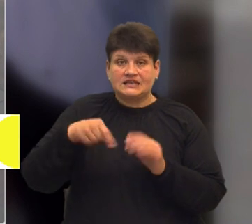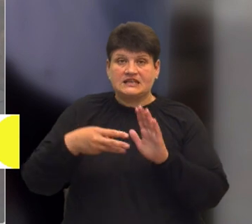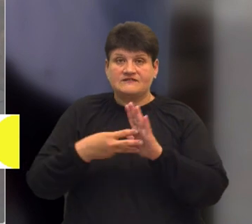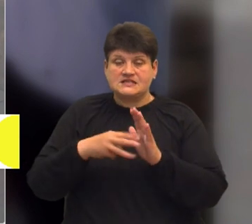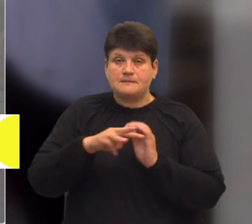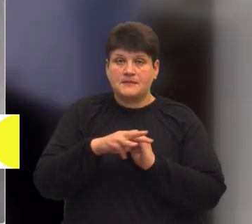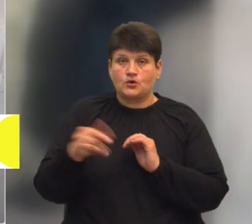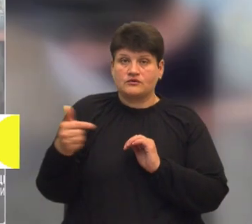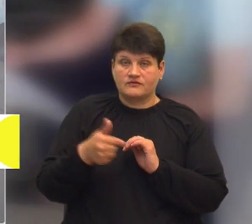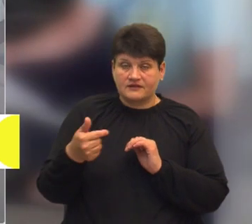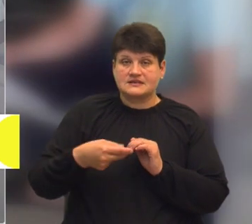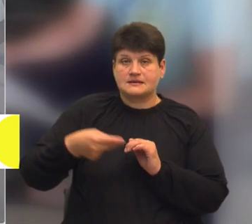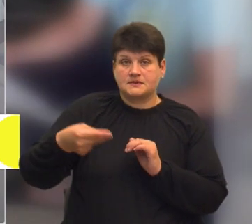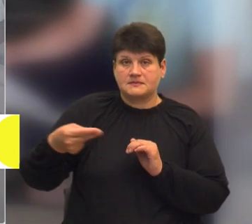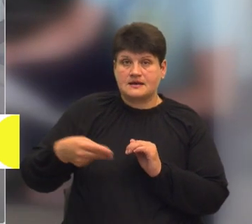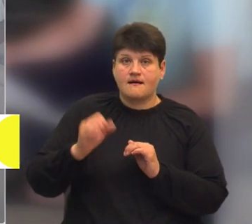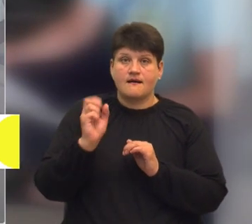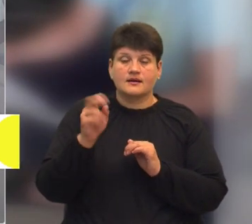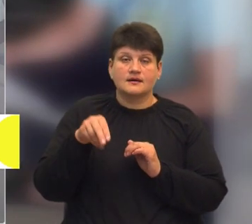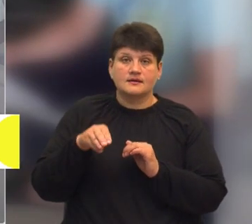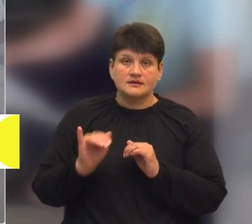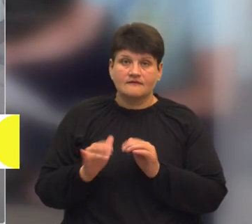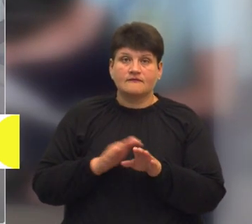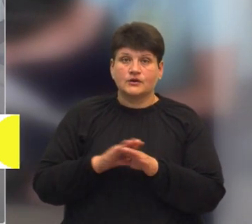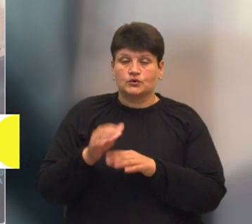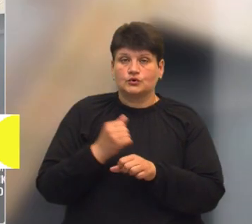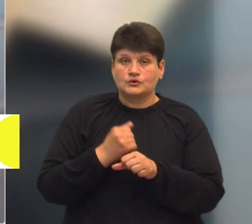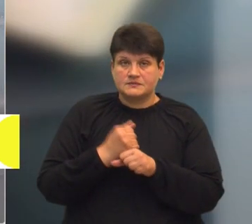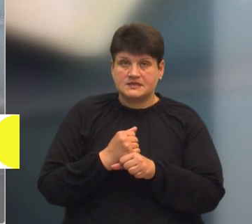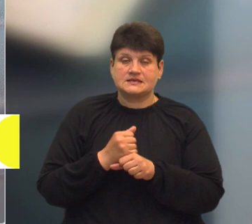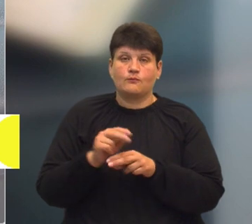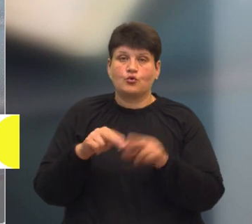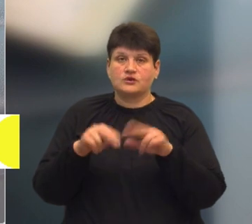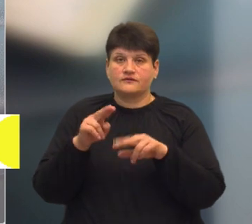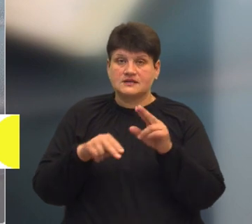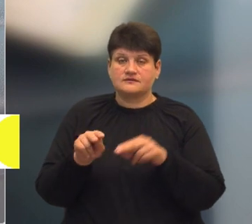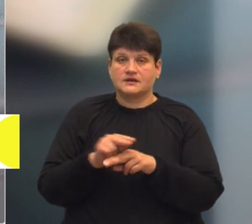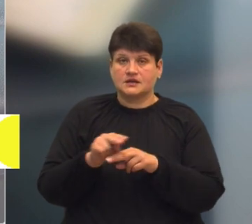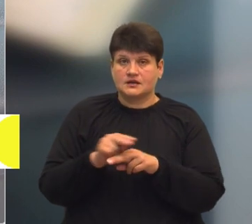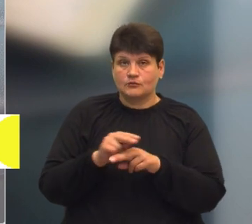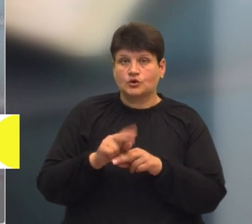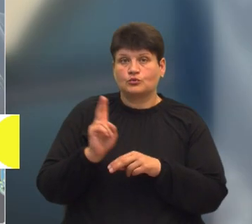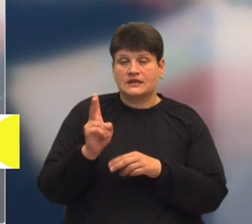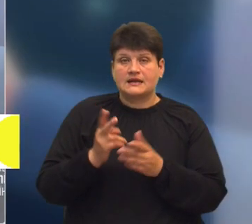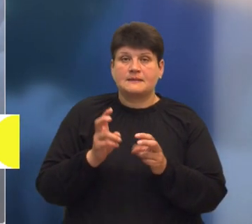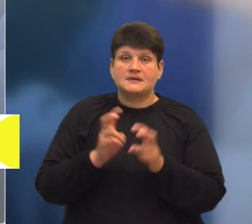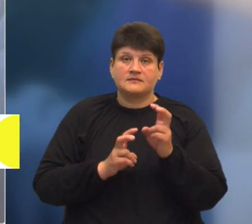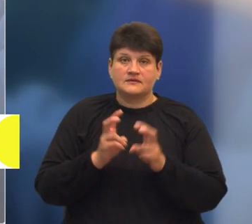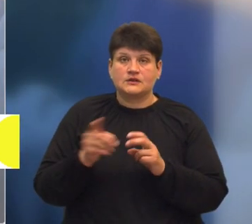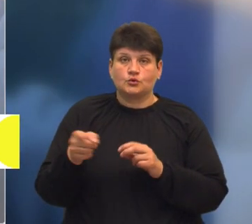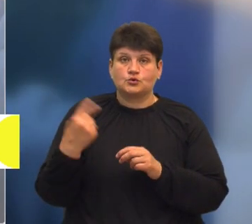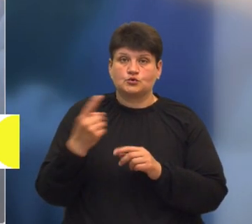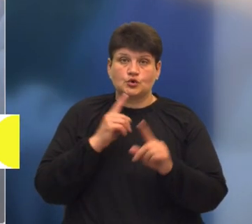за підписання актів виконаних робіт з будівництва та ремонту інфраструктурних об'єктів комунальним підприємством Тернопільської обласної ради.